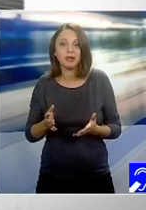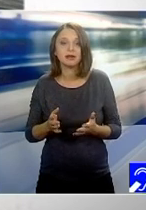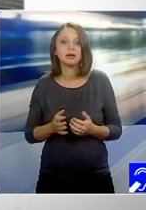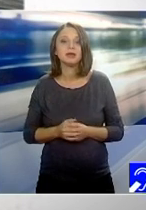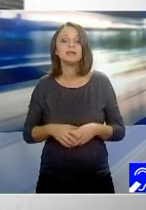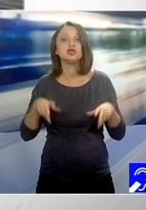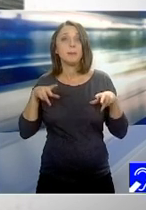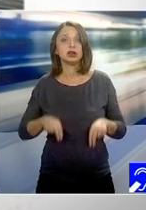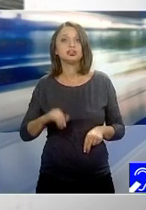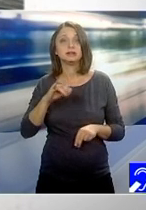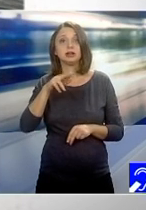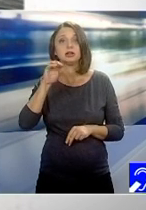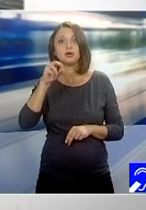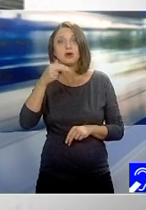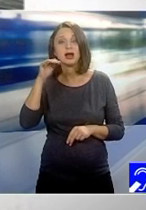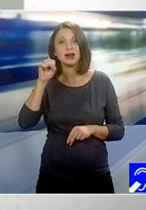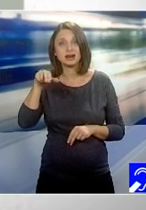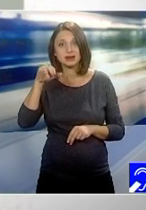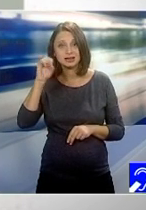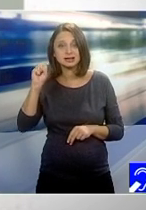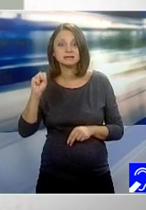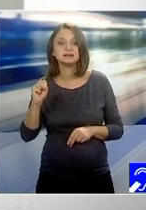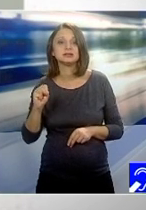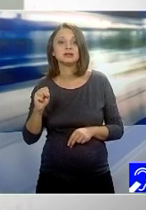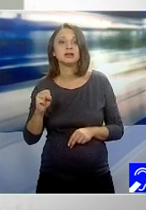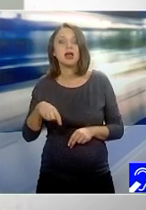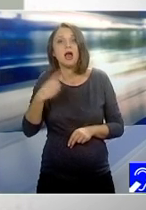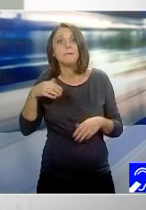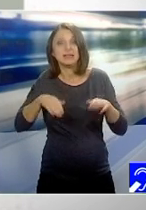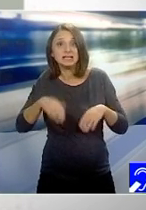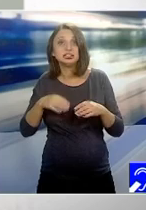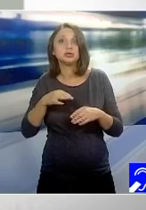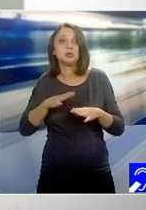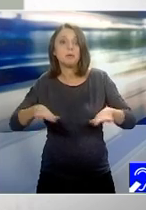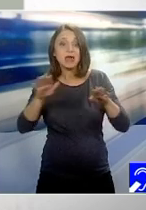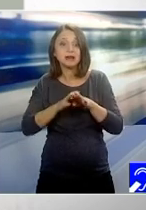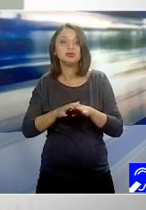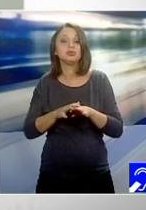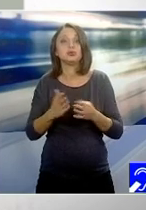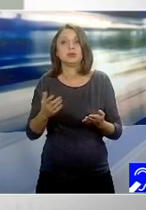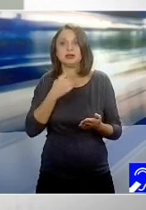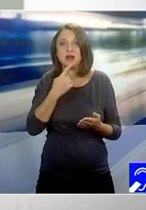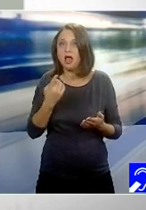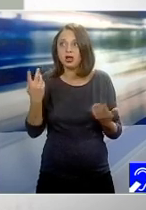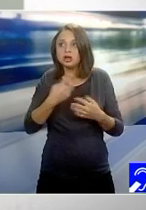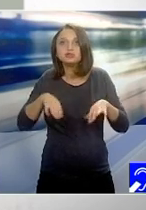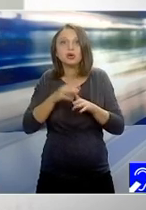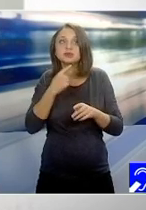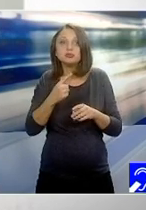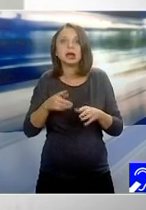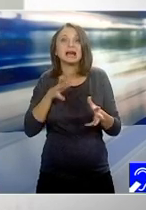Iohannis, ministrul mediului, au ieșit, este o problemă de siguranță națională. Da, așa este. De la cuvinte la fapte, deci... Vor fi